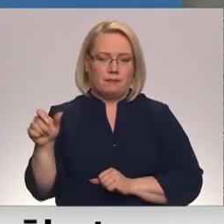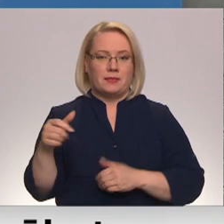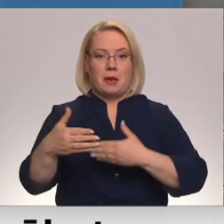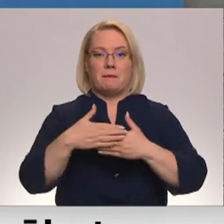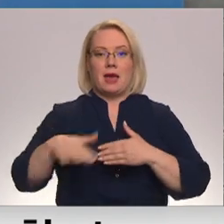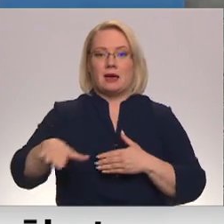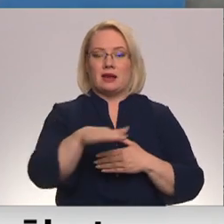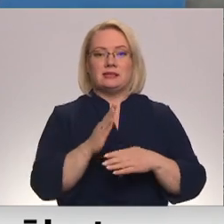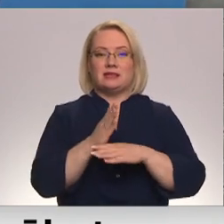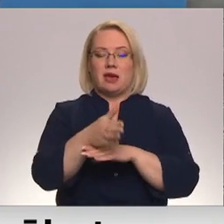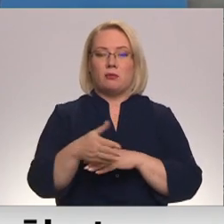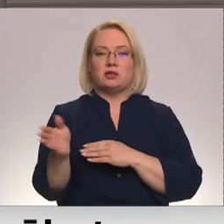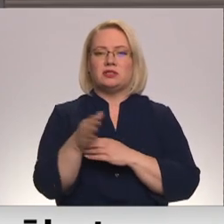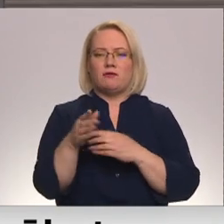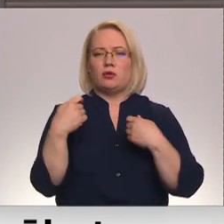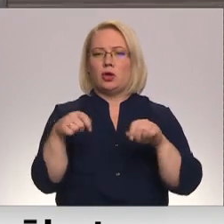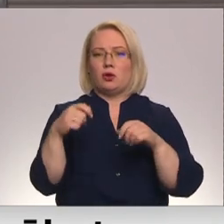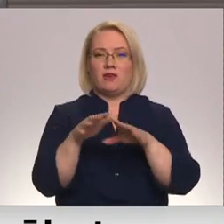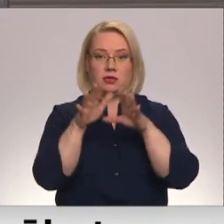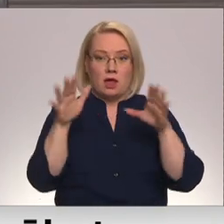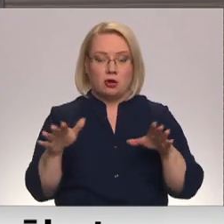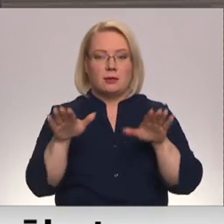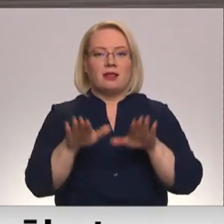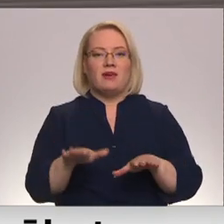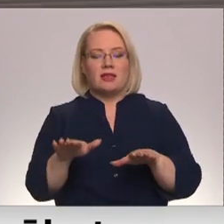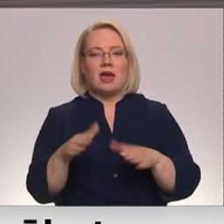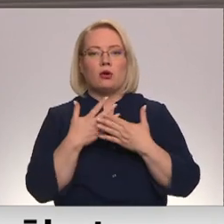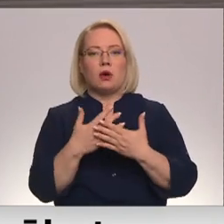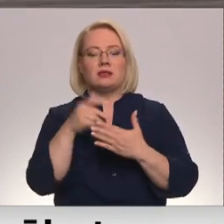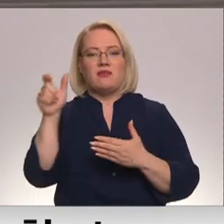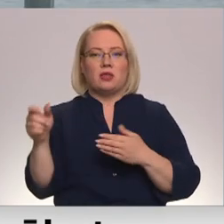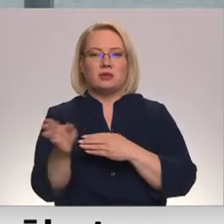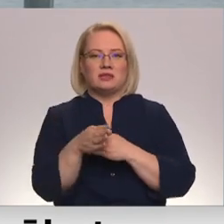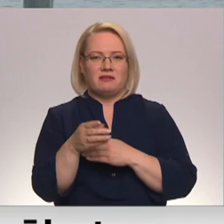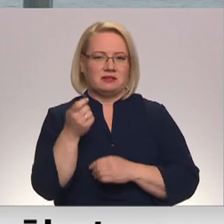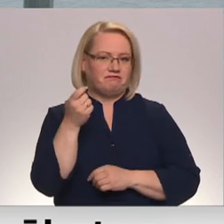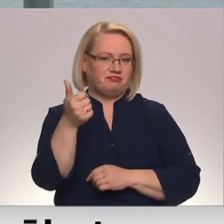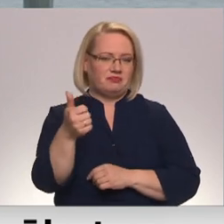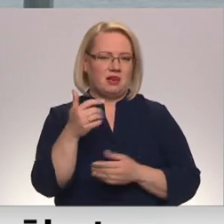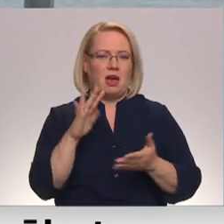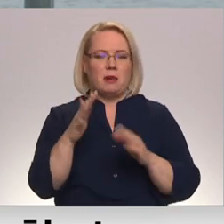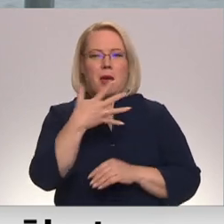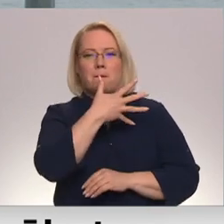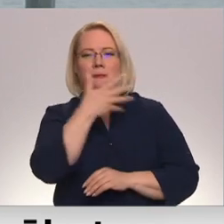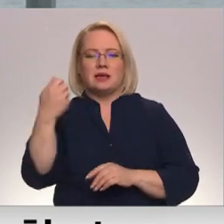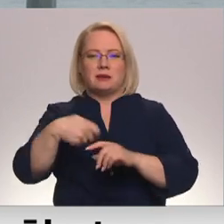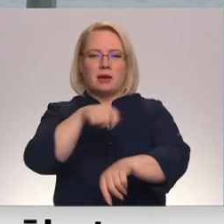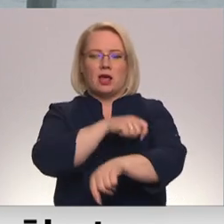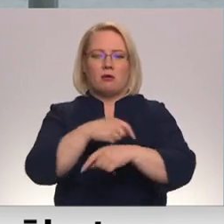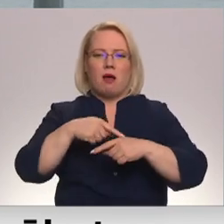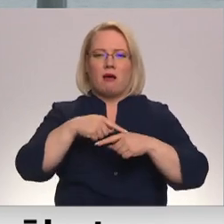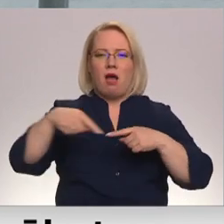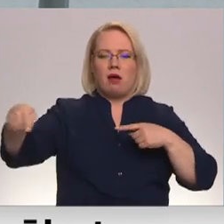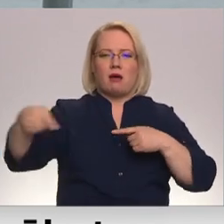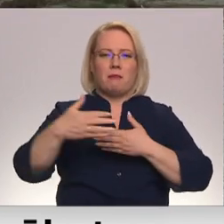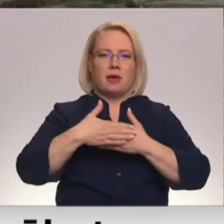Piekrastes ciemos zivju tirgotavu ir daudz, bet vietējo zvejnieku ķertās zivis šeit ir retums. Ap 500 km garajā jūras piekrastē